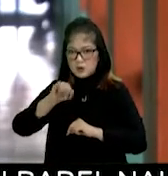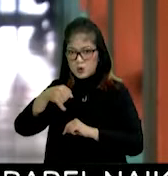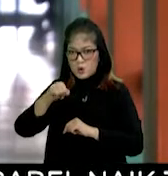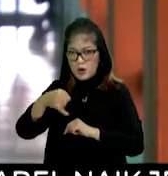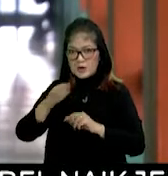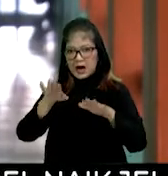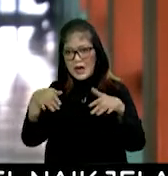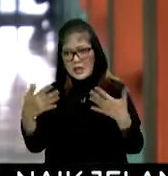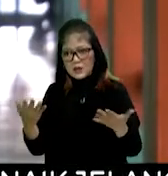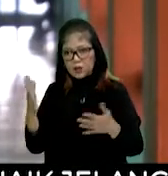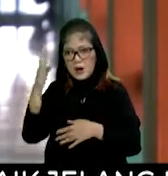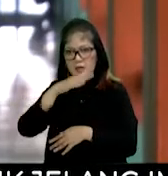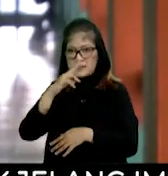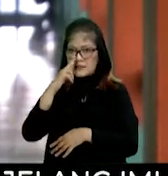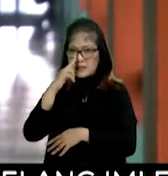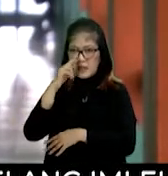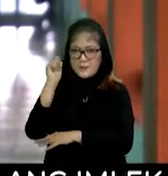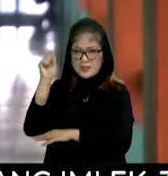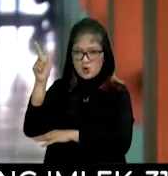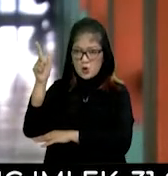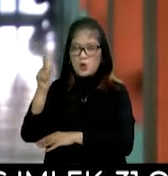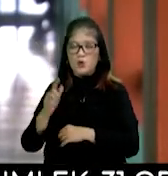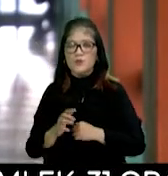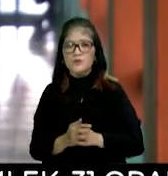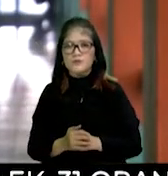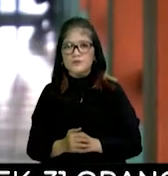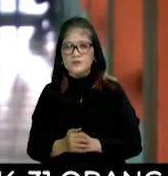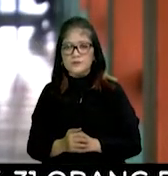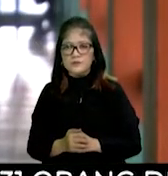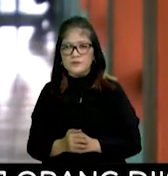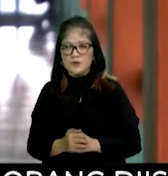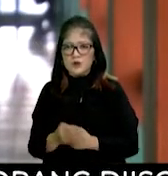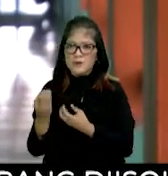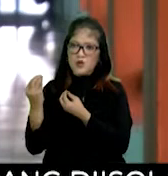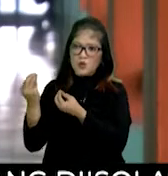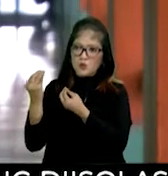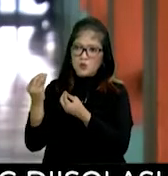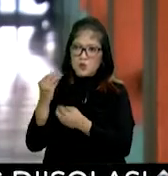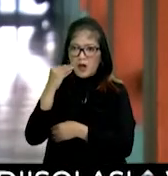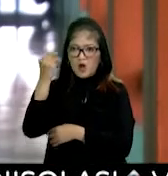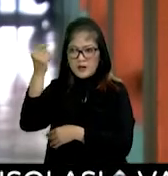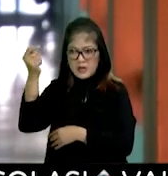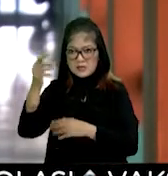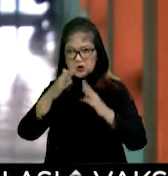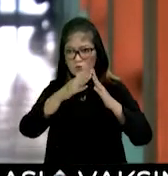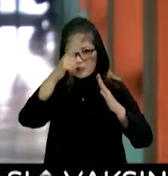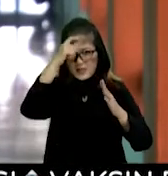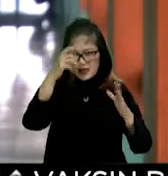ataupun di hari Senin depan. Dan ini juga akan masih menunggu rekomendasi dari pihak Puskesmas tempat apakah